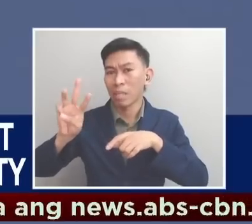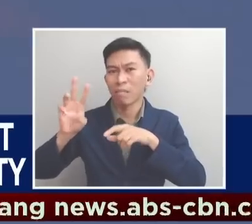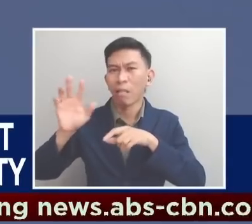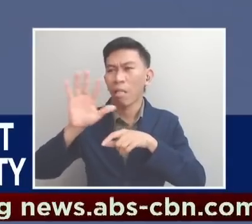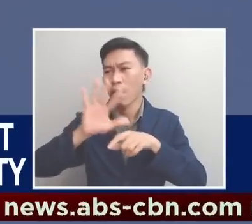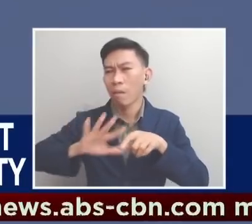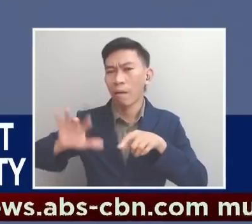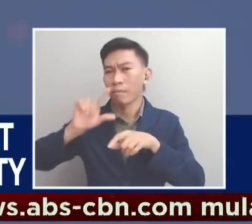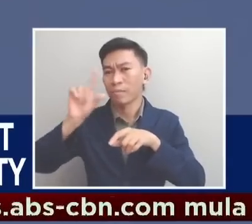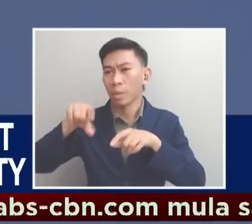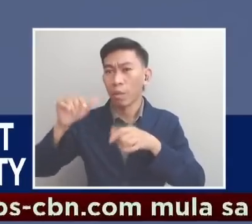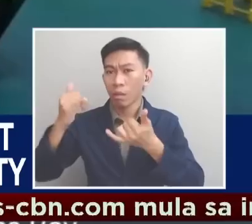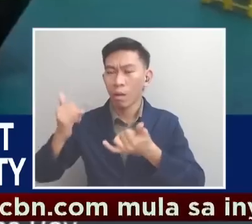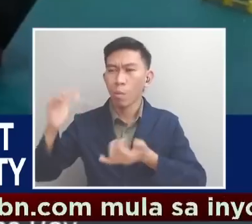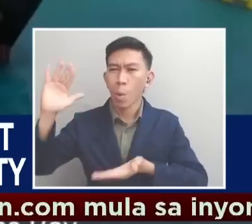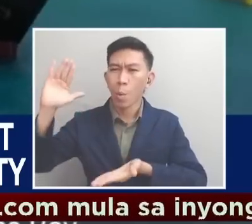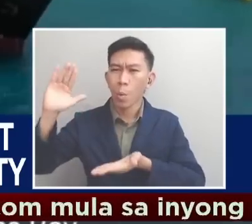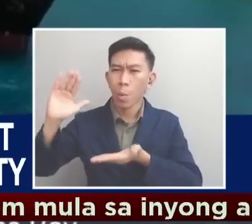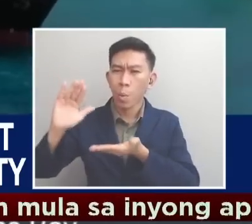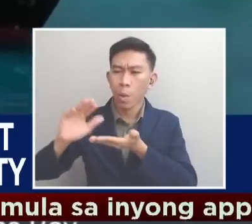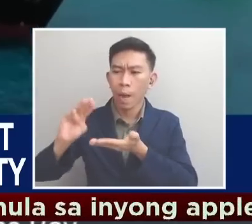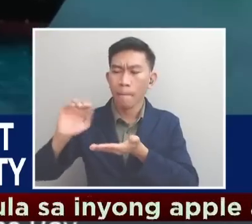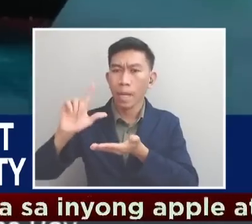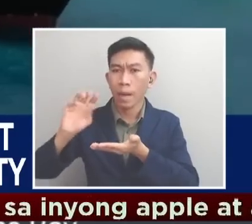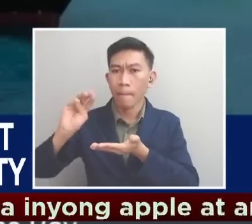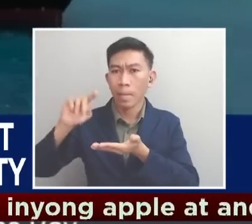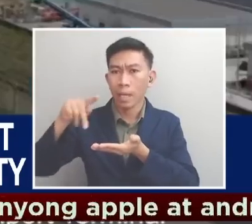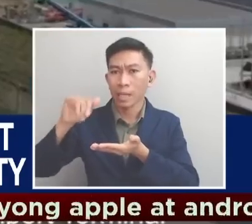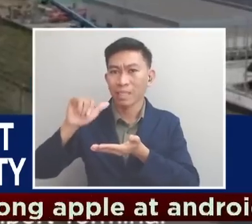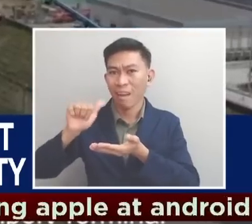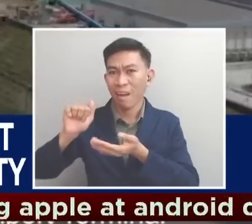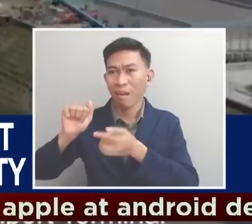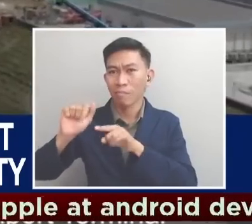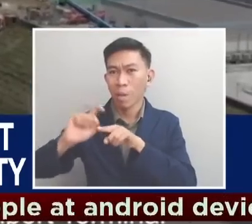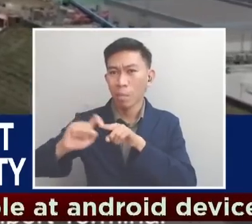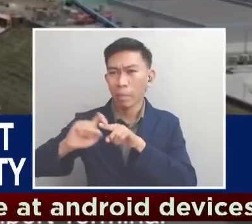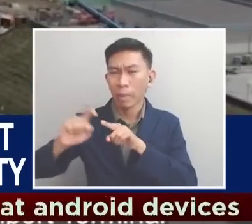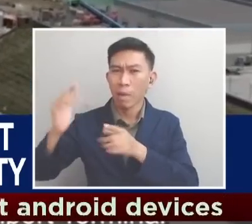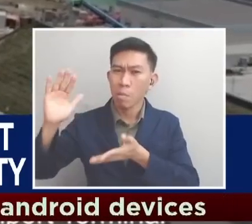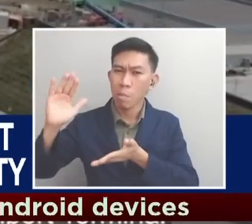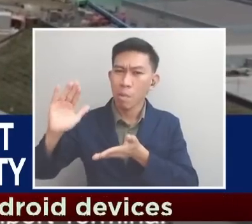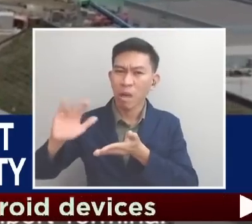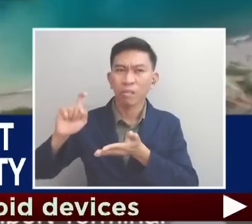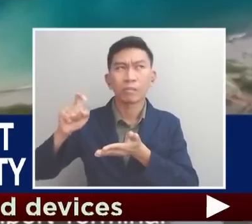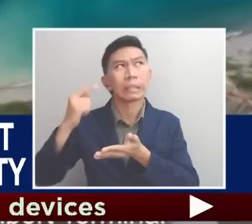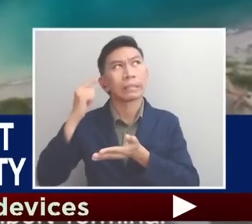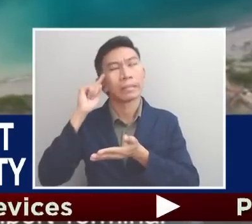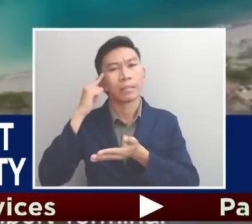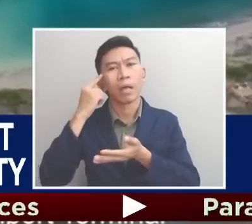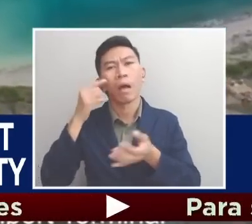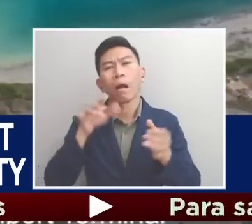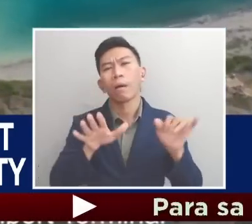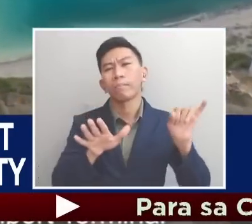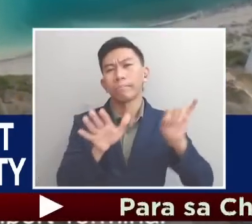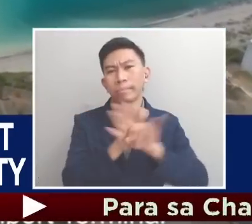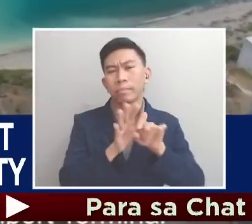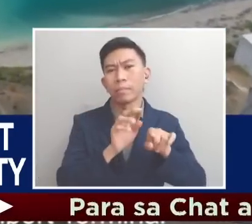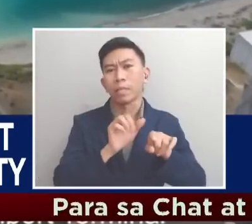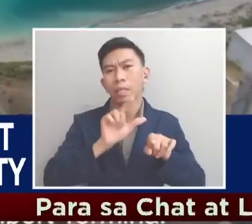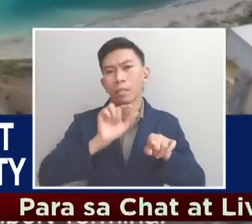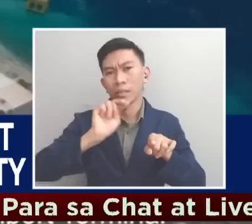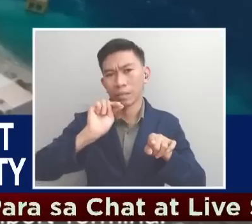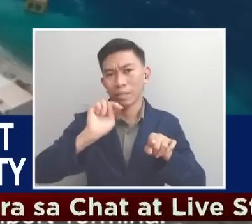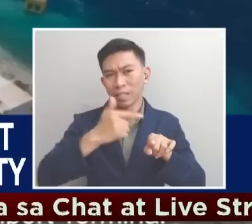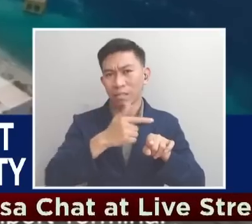masimot ang Malampaya supply, kailangang mag-angkat ng liquefied natural gas para hindi magkulang ang supply